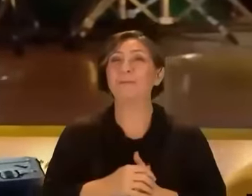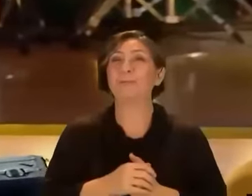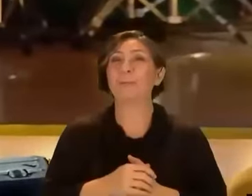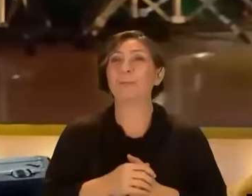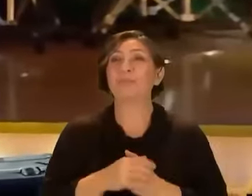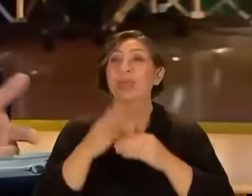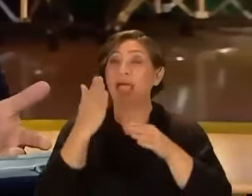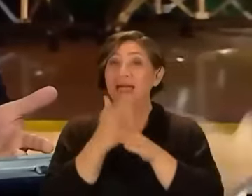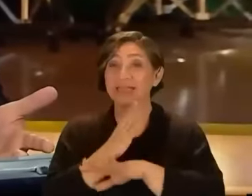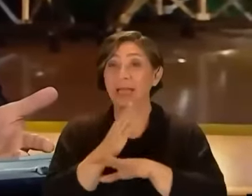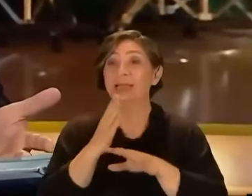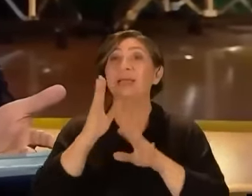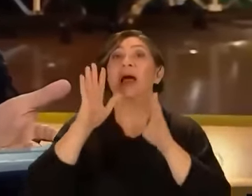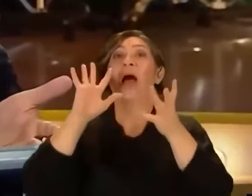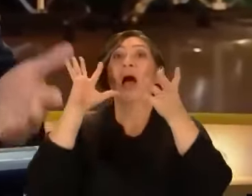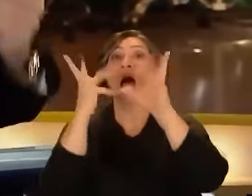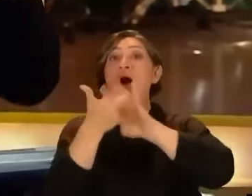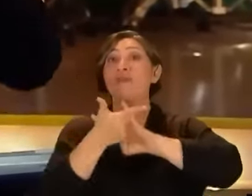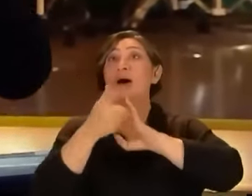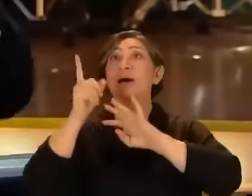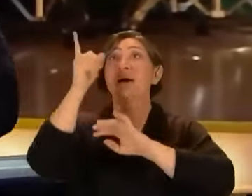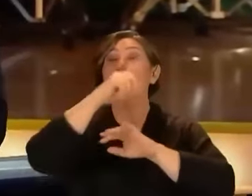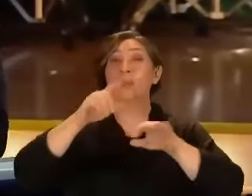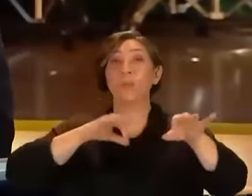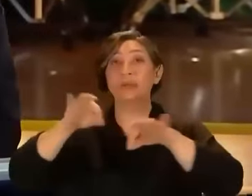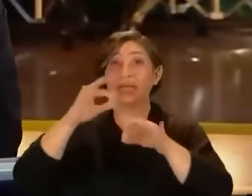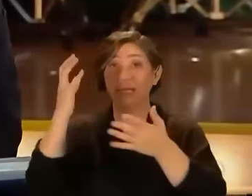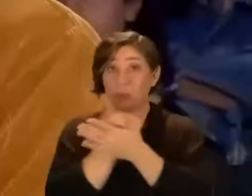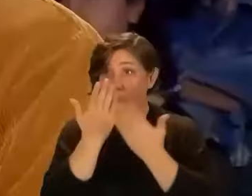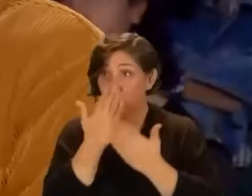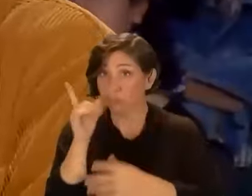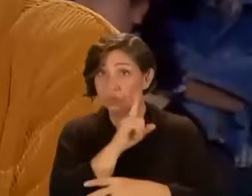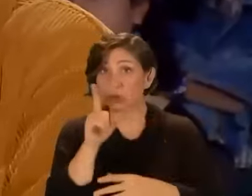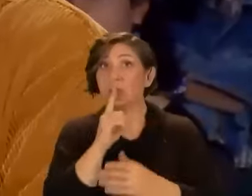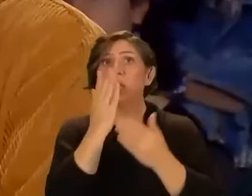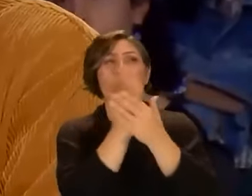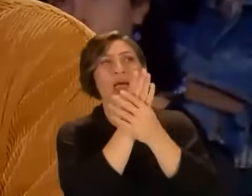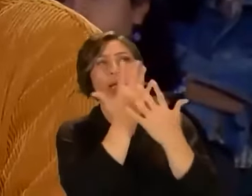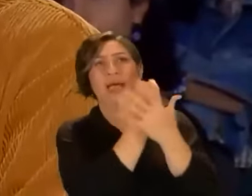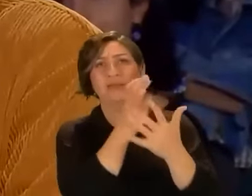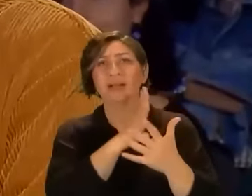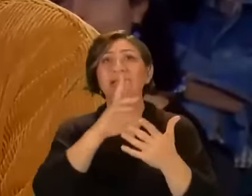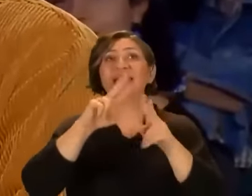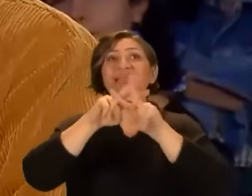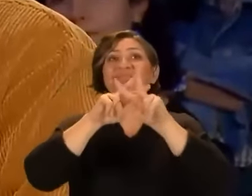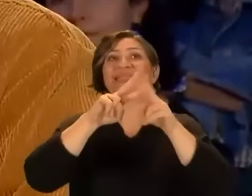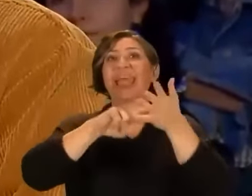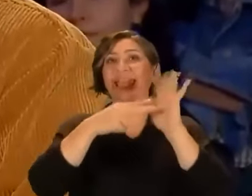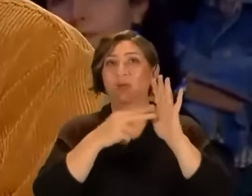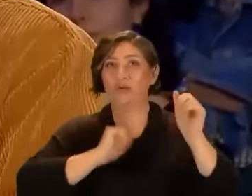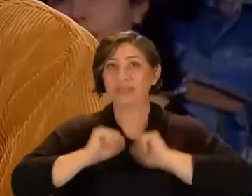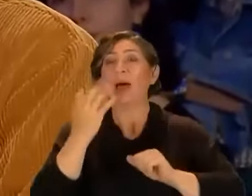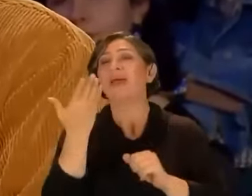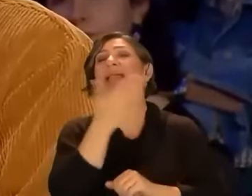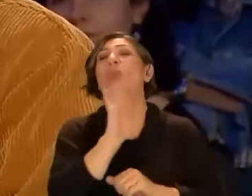Peki, aslında meteoroloji mühendisliğini kazandı. Okuyor musun orada hala? Ya orada kaydım var hala Yıldız Teknik'te. Tamam.